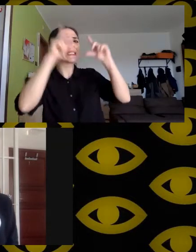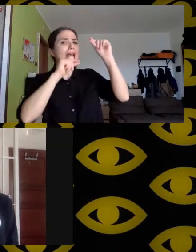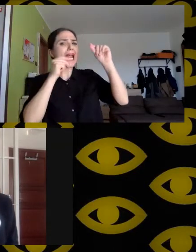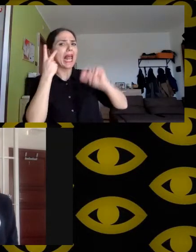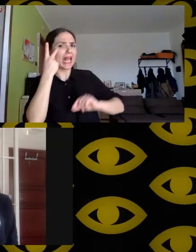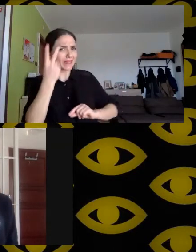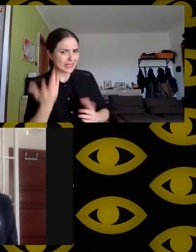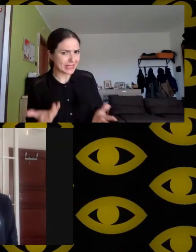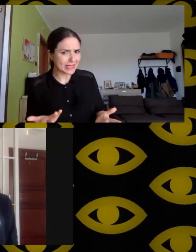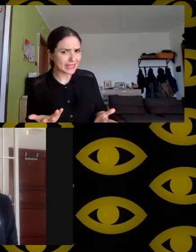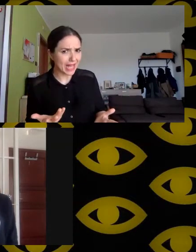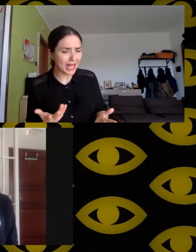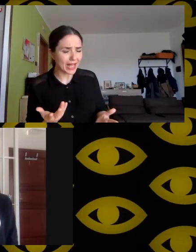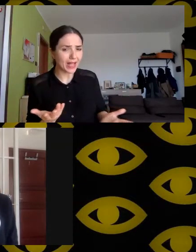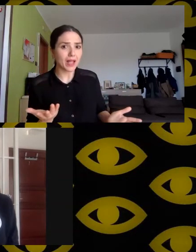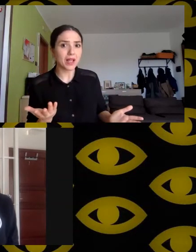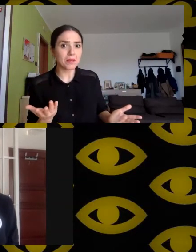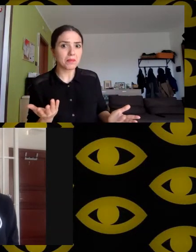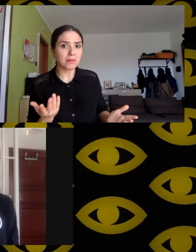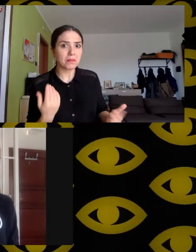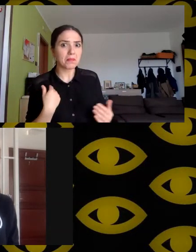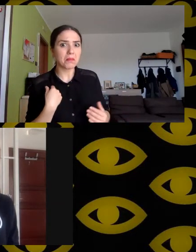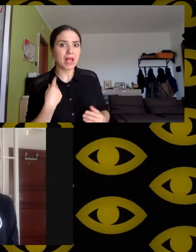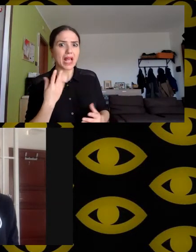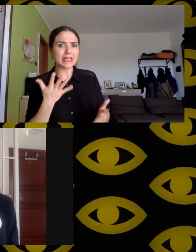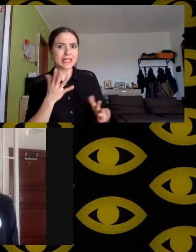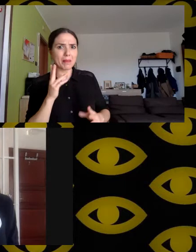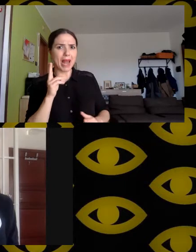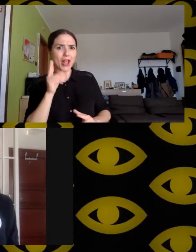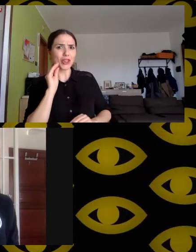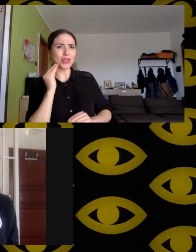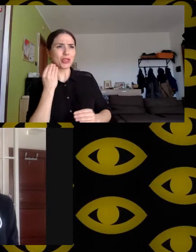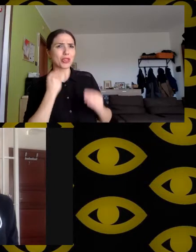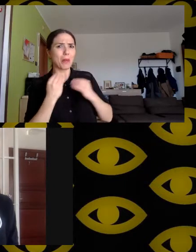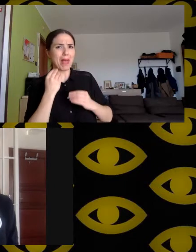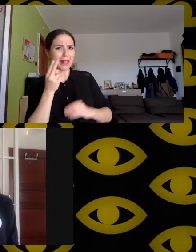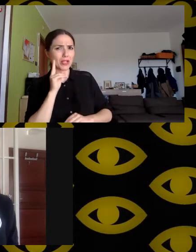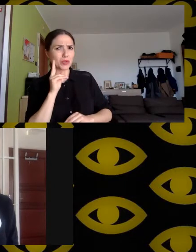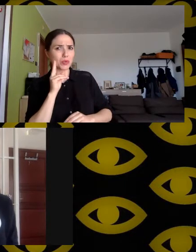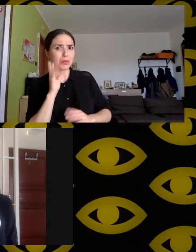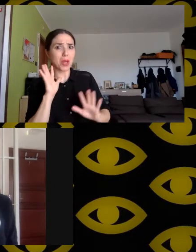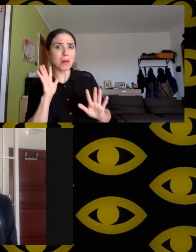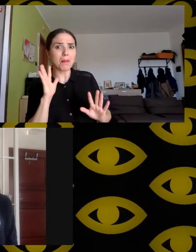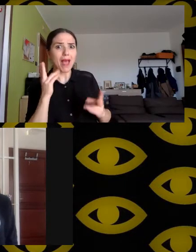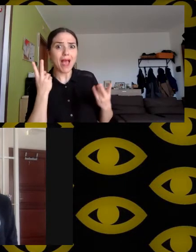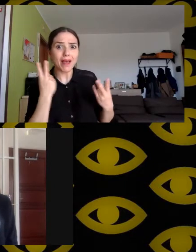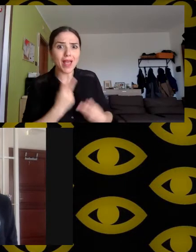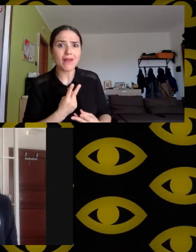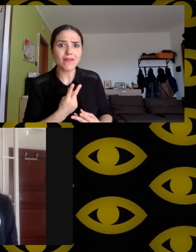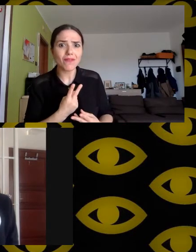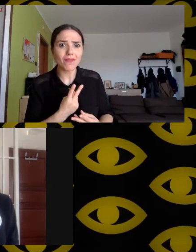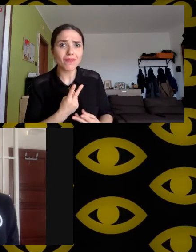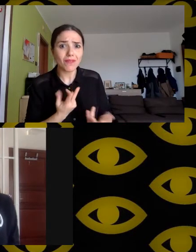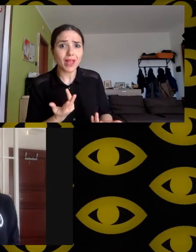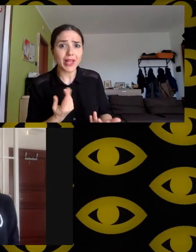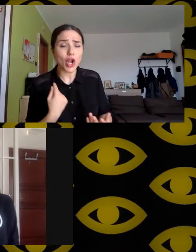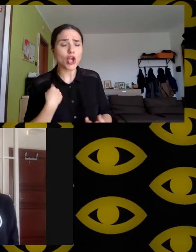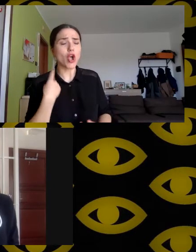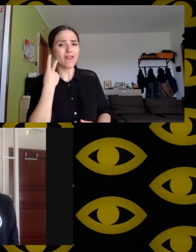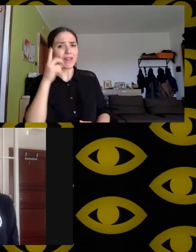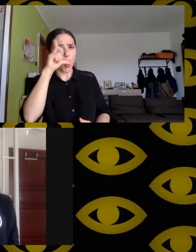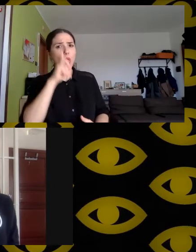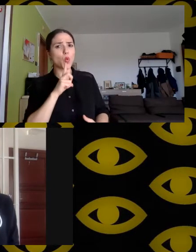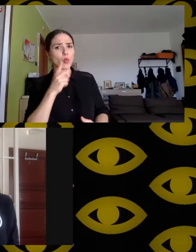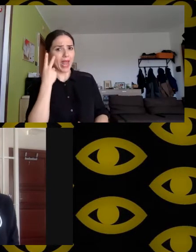E sembra una stupidata, ma io non le avevo mai viste in effetti, vedevo la luna, ma non ho mai visto le stelle. Quindi sulla